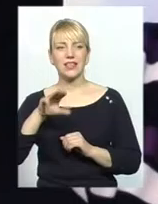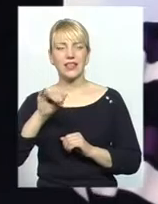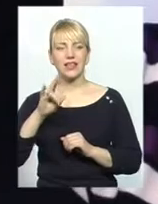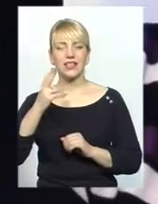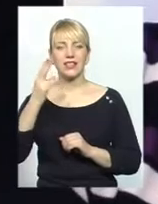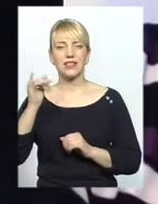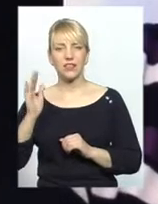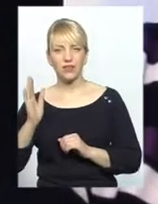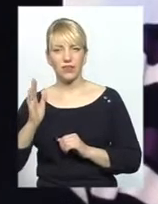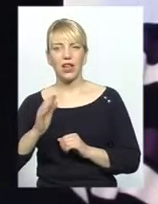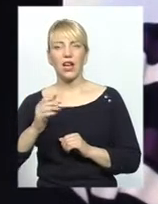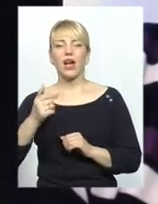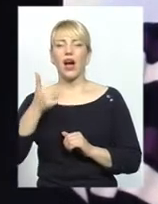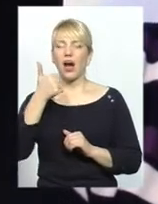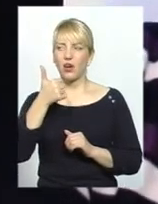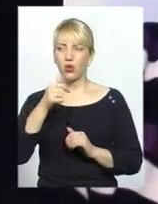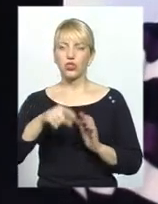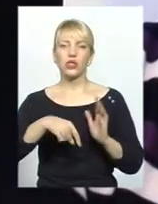Хороший вопрос,